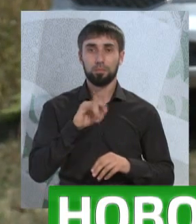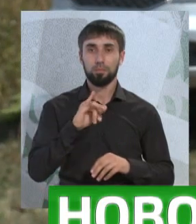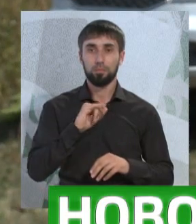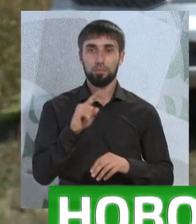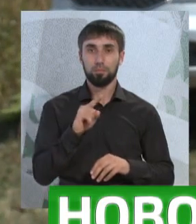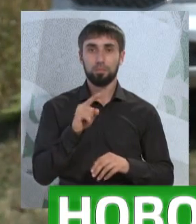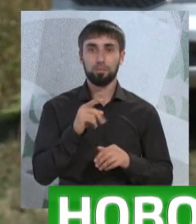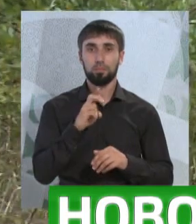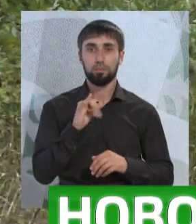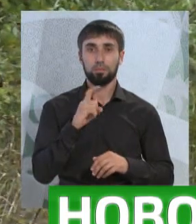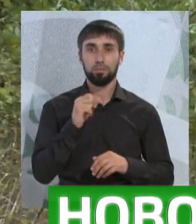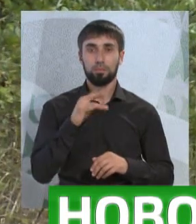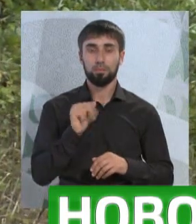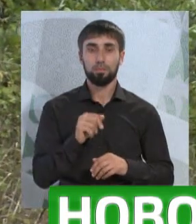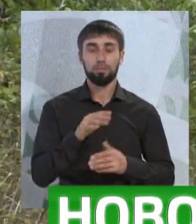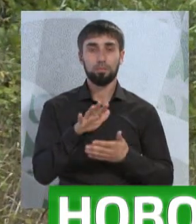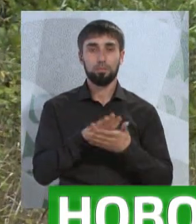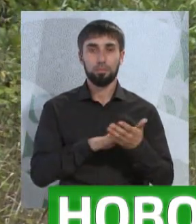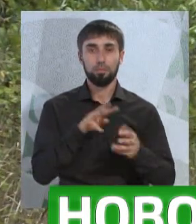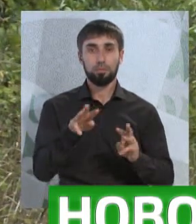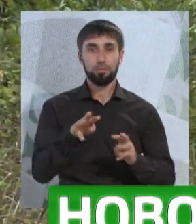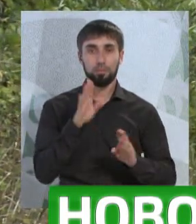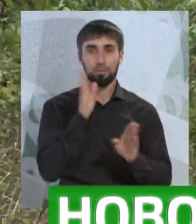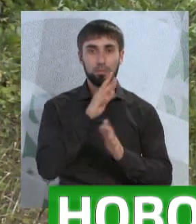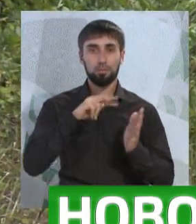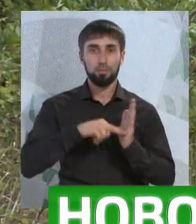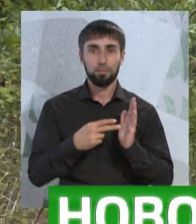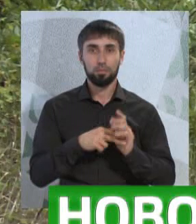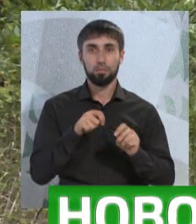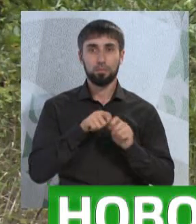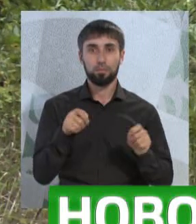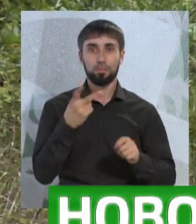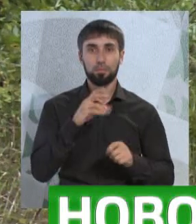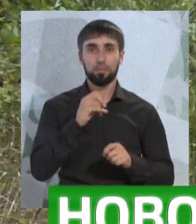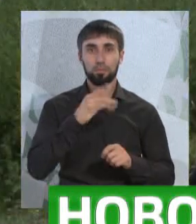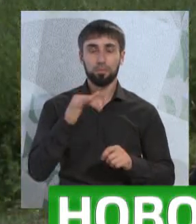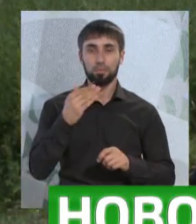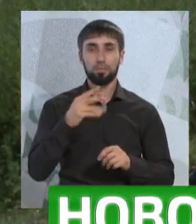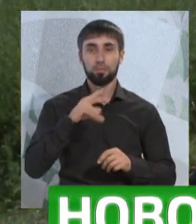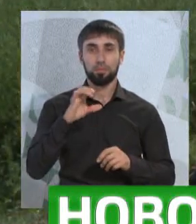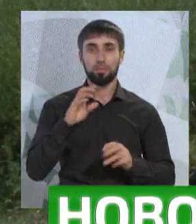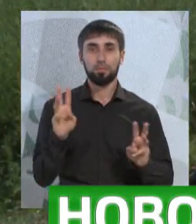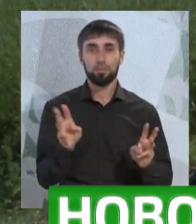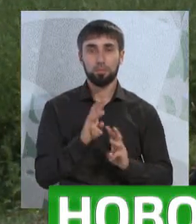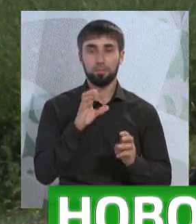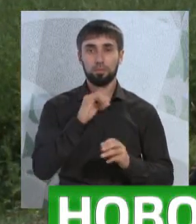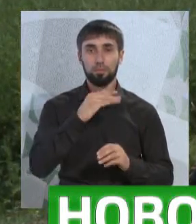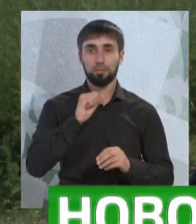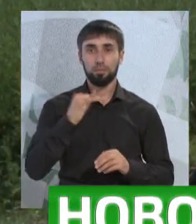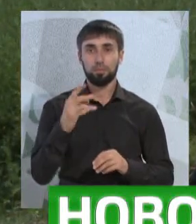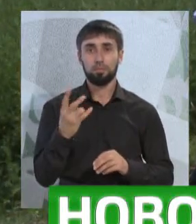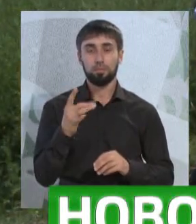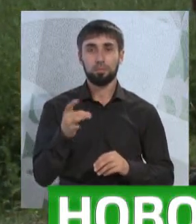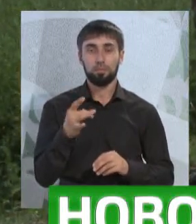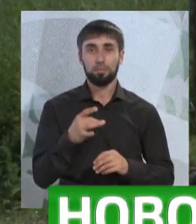УАЗ «Буханка». В дальнейшем в Минприроды планируют открыть в регионе 2 станции на базе лесопожарных центров в Сунжинском и